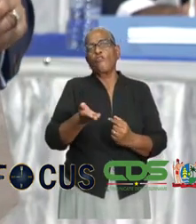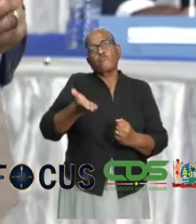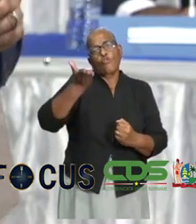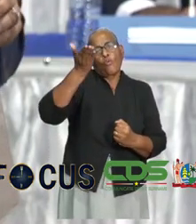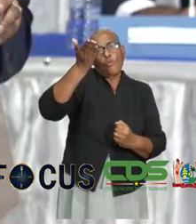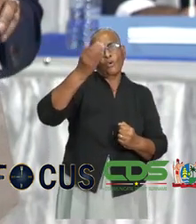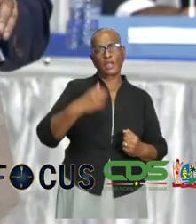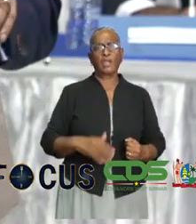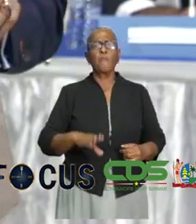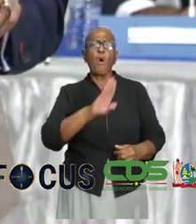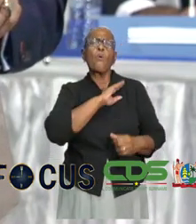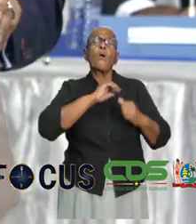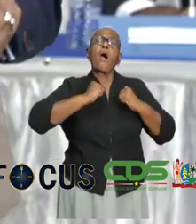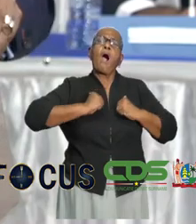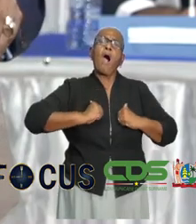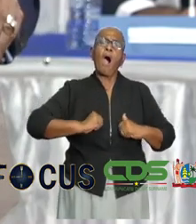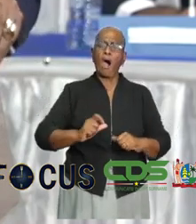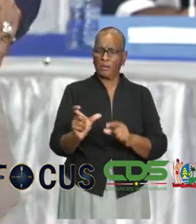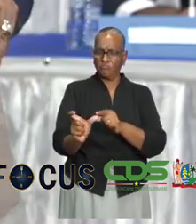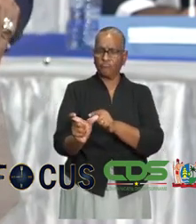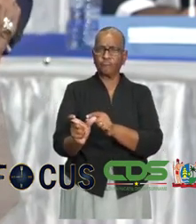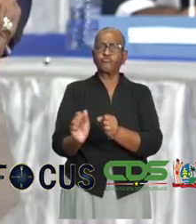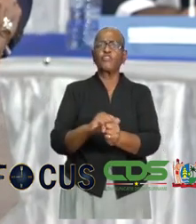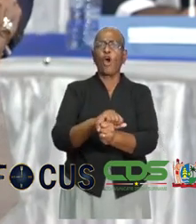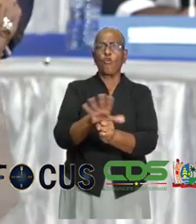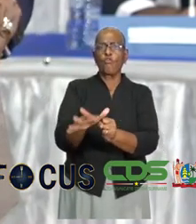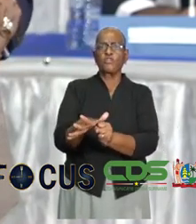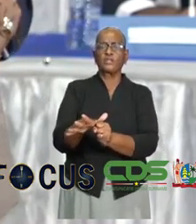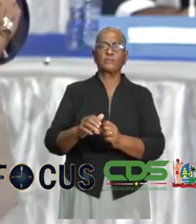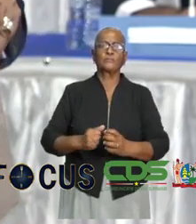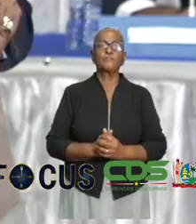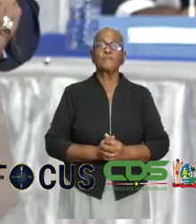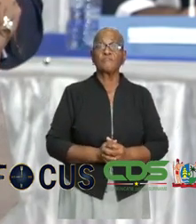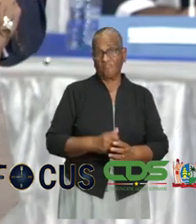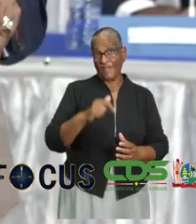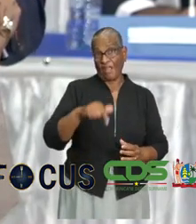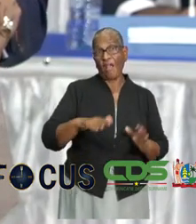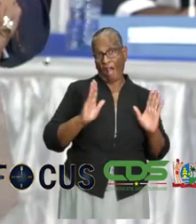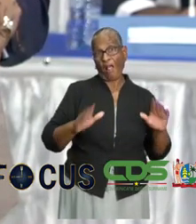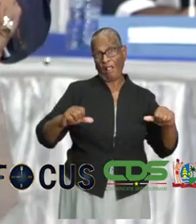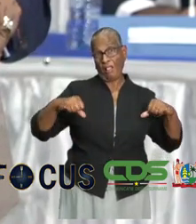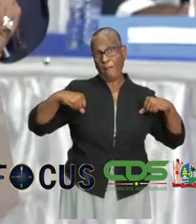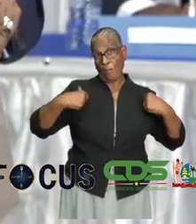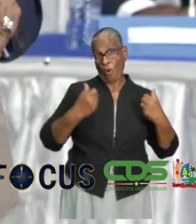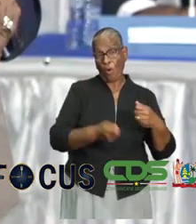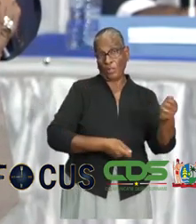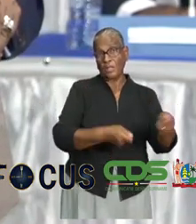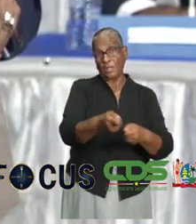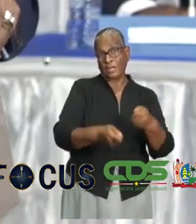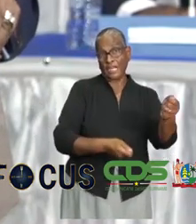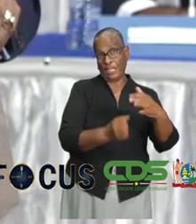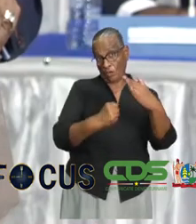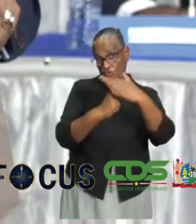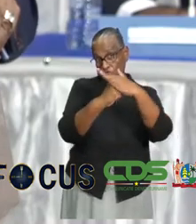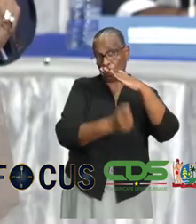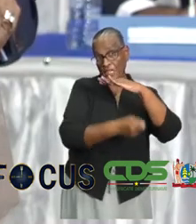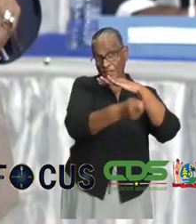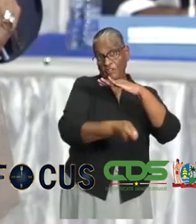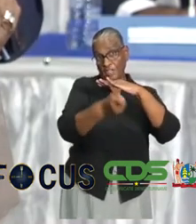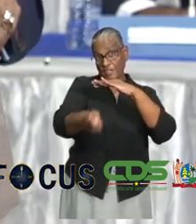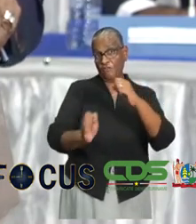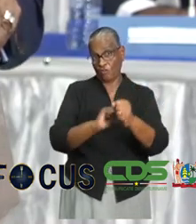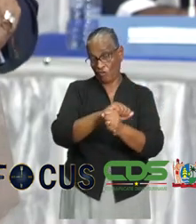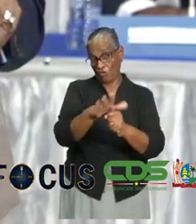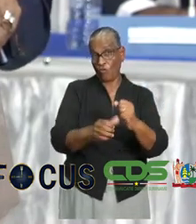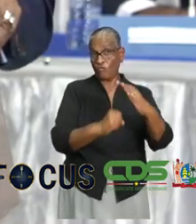Maar ook het armoedevraagstuk als gevolg van COVID. Daar zijn we als begonnen als regering om die steun te geven, die COVID-steun.